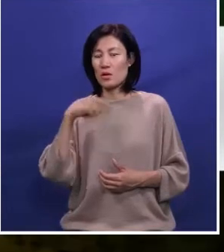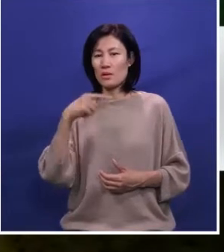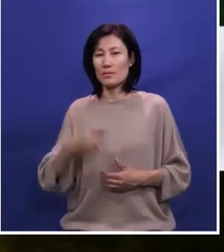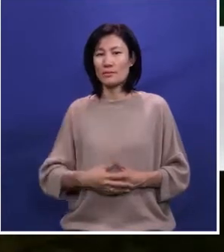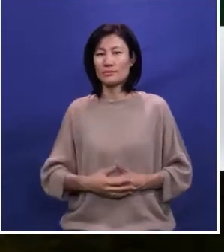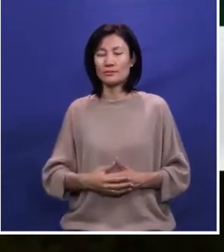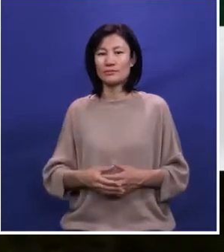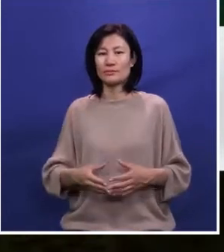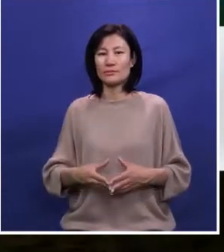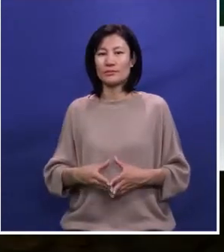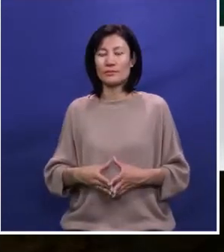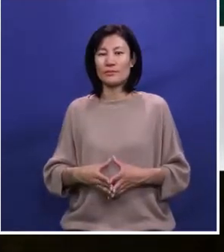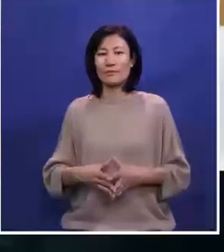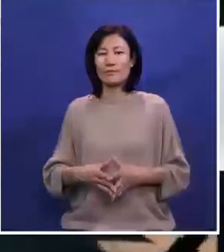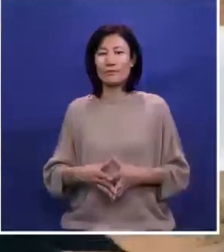қалған.